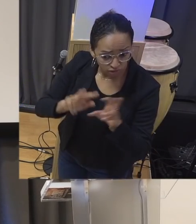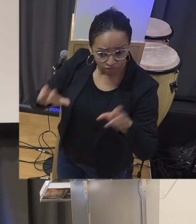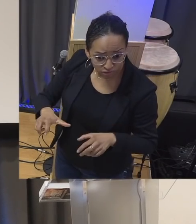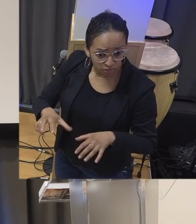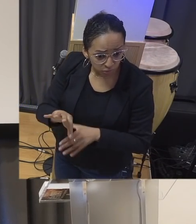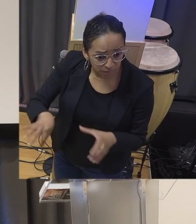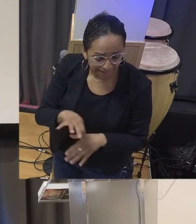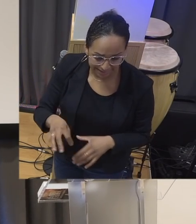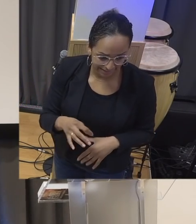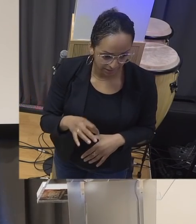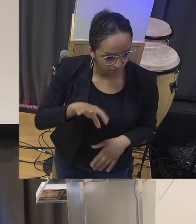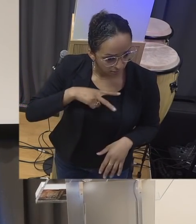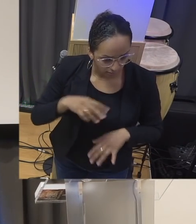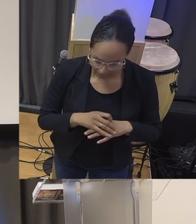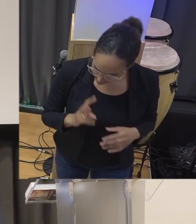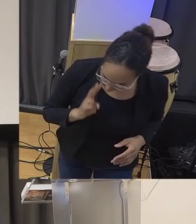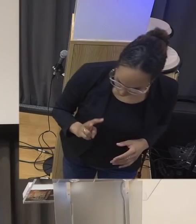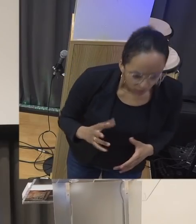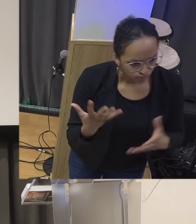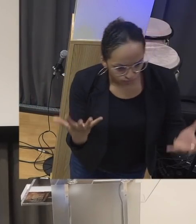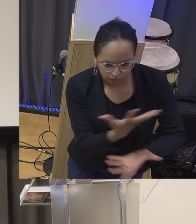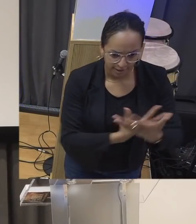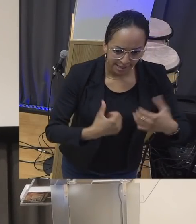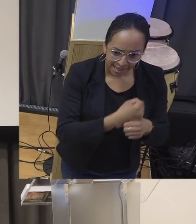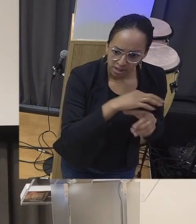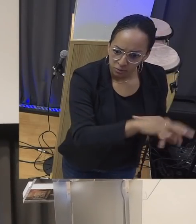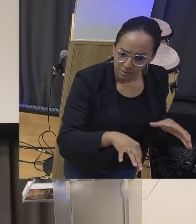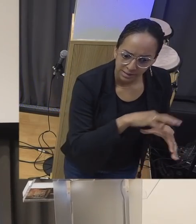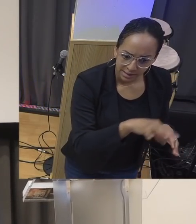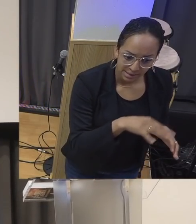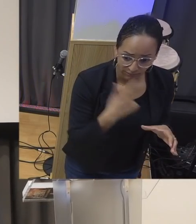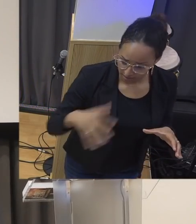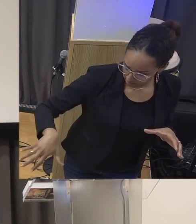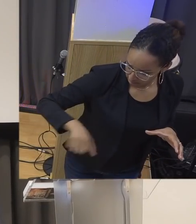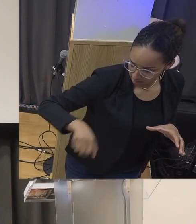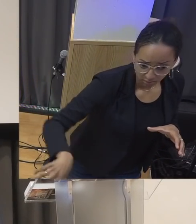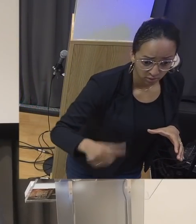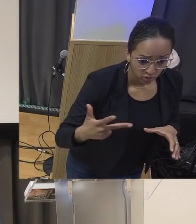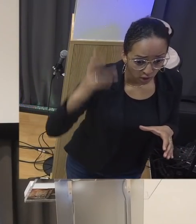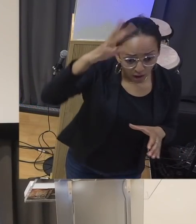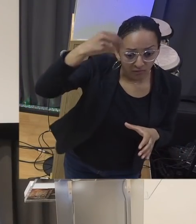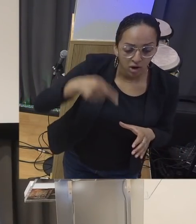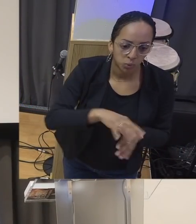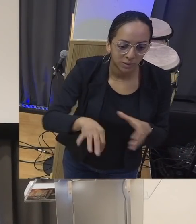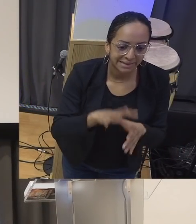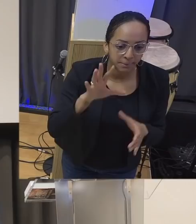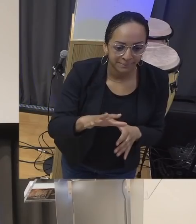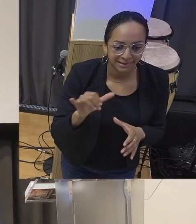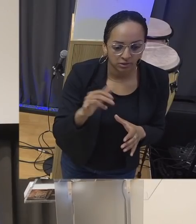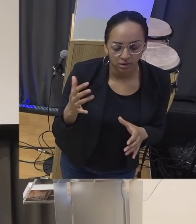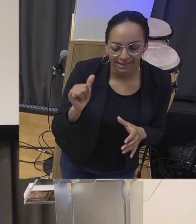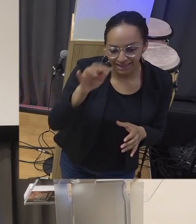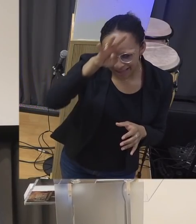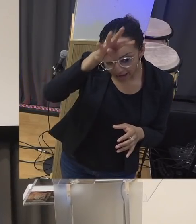elle a décidé d'ouvrir ce restaurant. Donc, elle a 2 cuisiniers qui sont afghans. C'est de la nourriture un peu iranienne. Donc, elle a fait